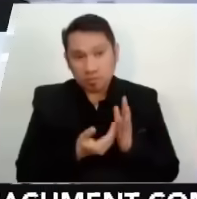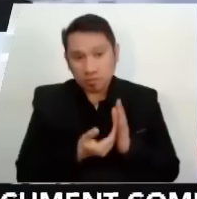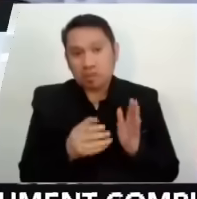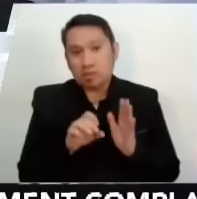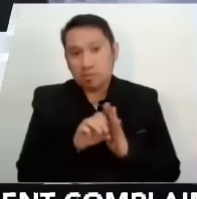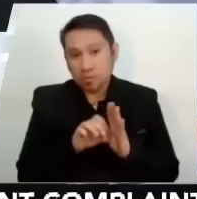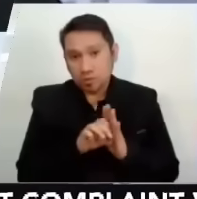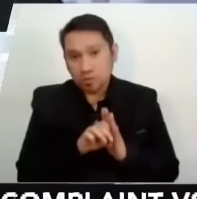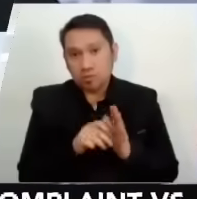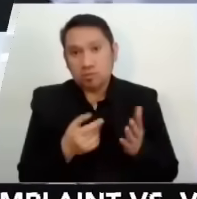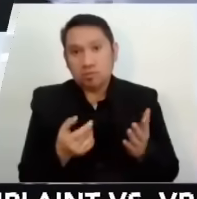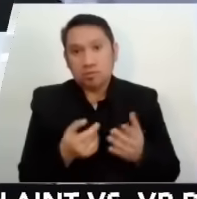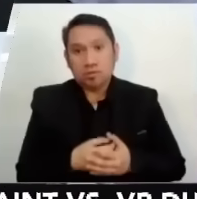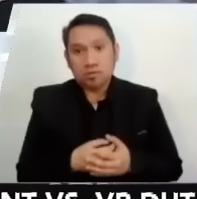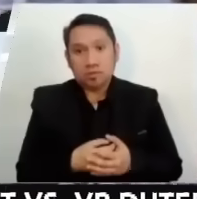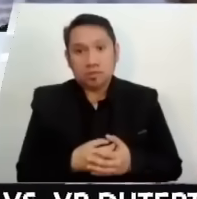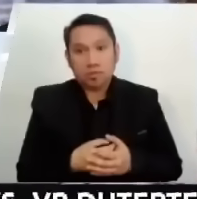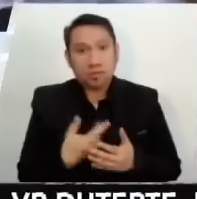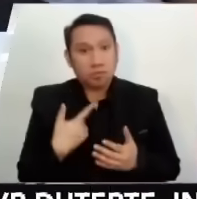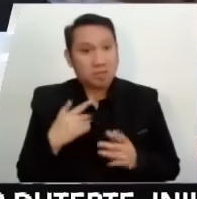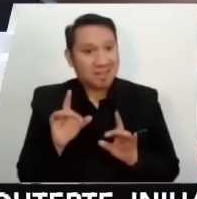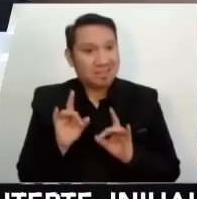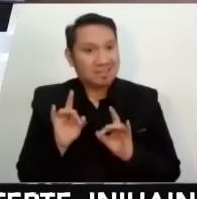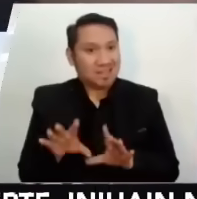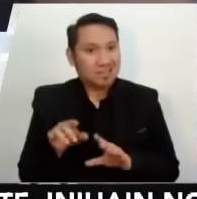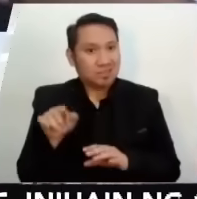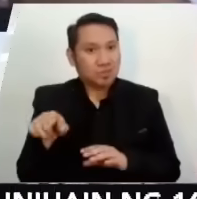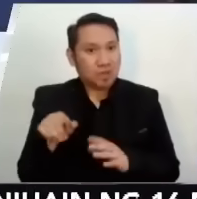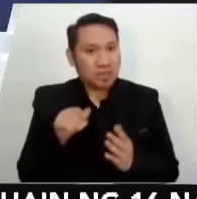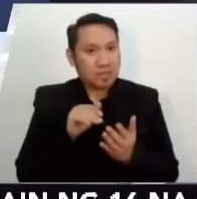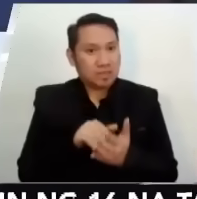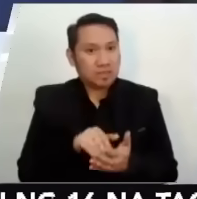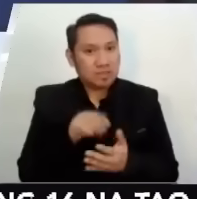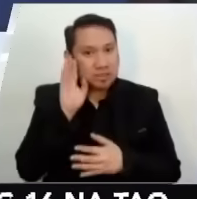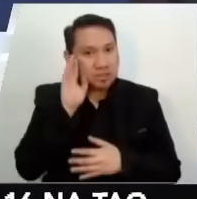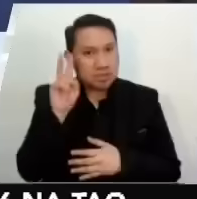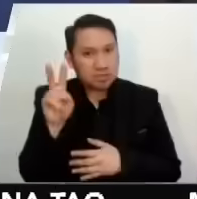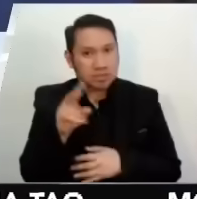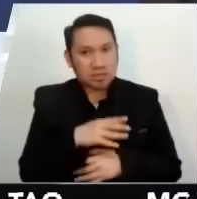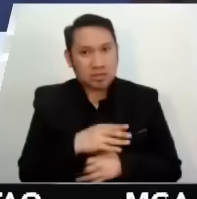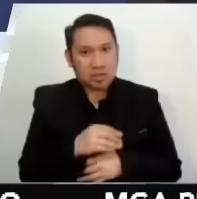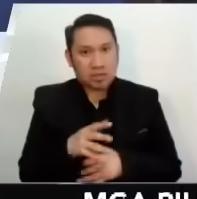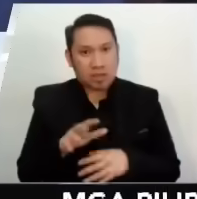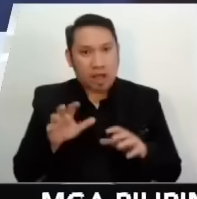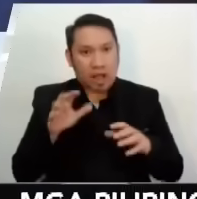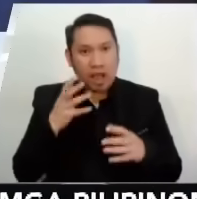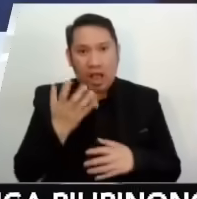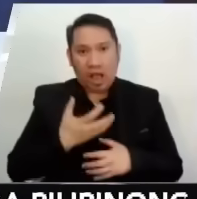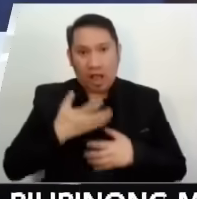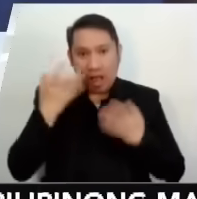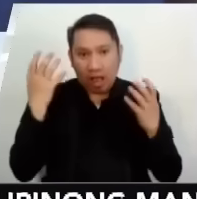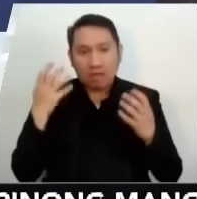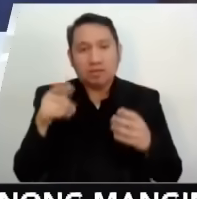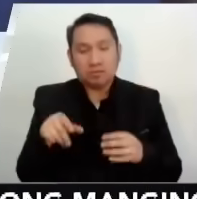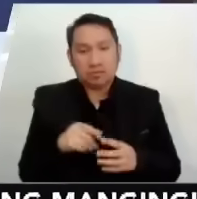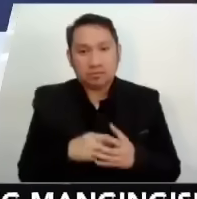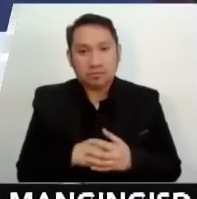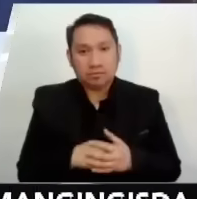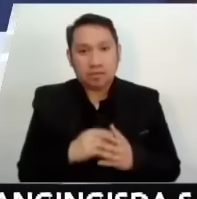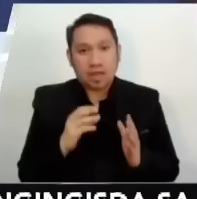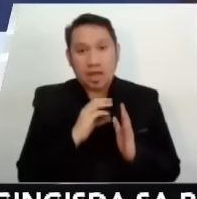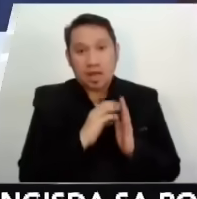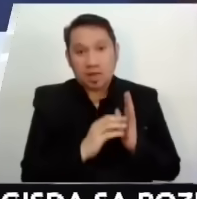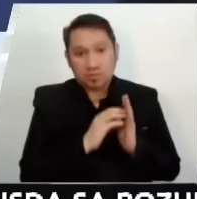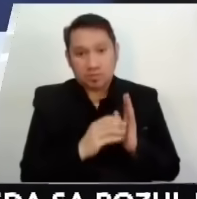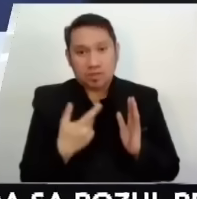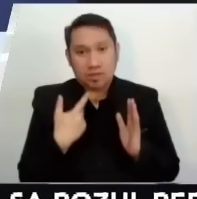yung kanyang mga threats, yung kanyang mga rants. Meron din as an article about the her